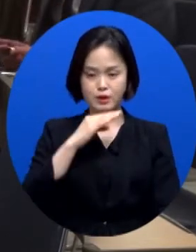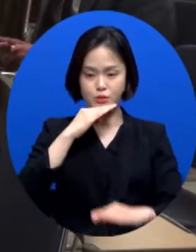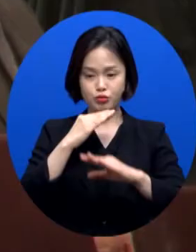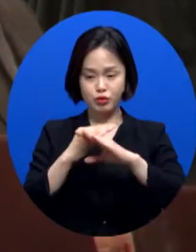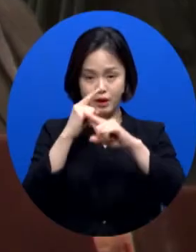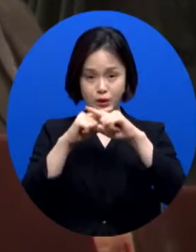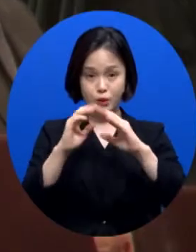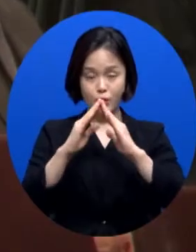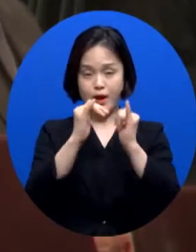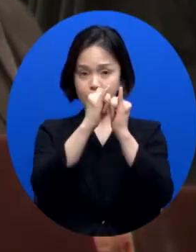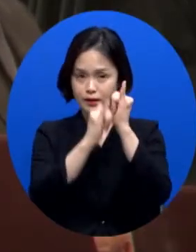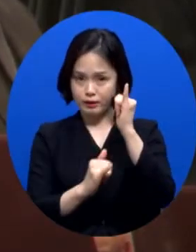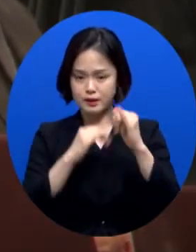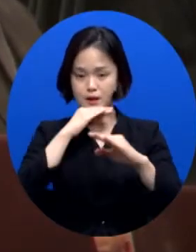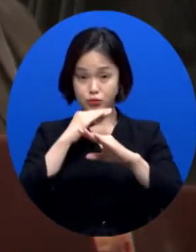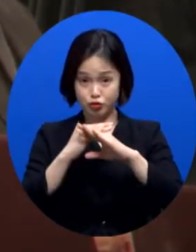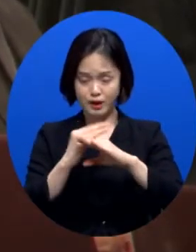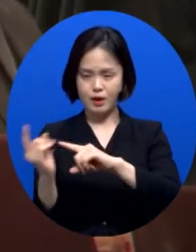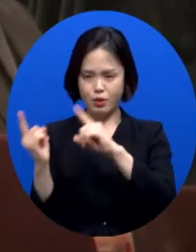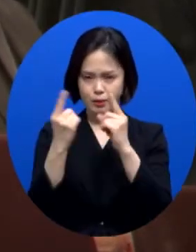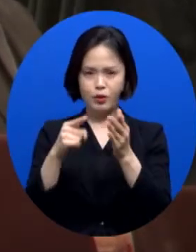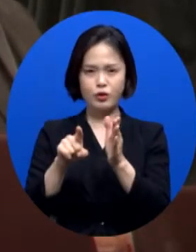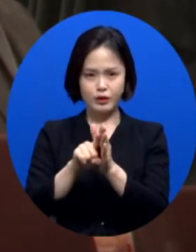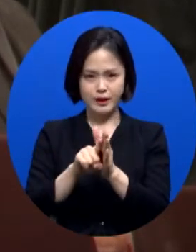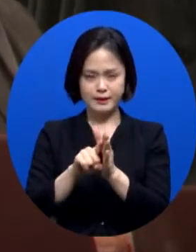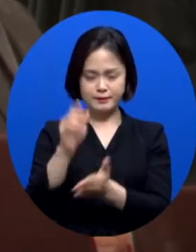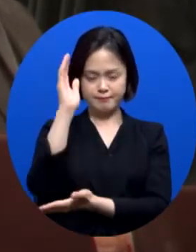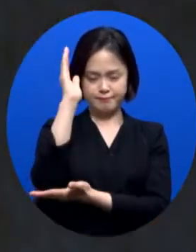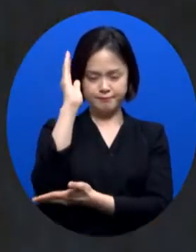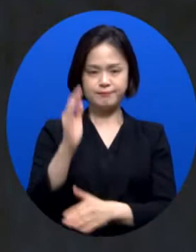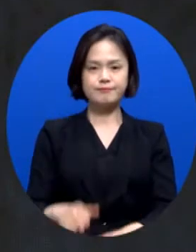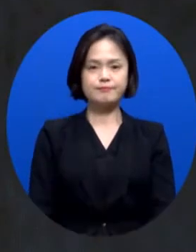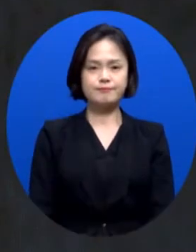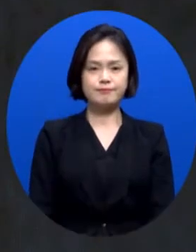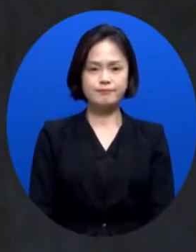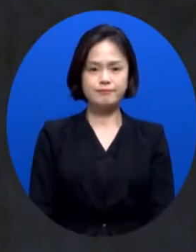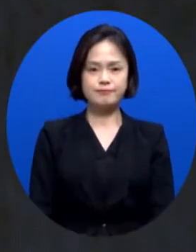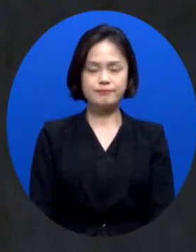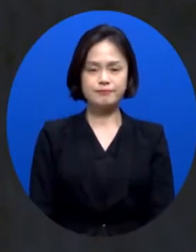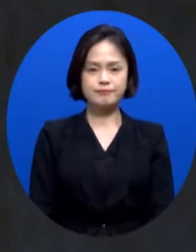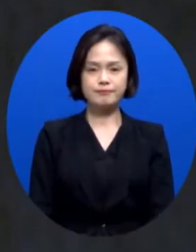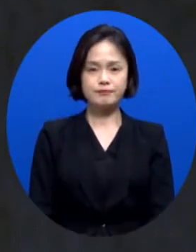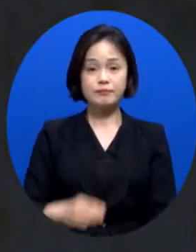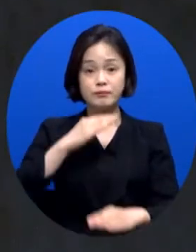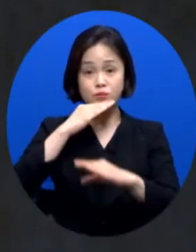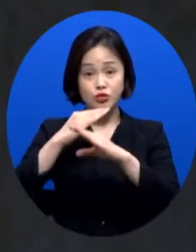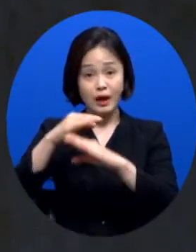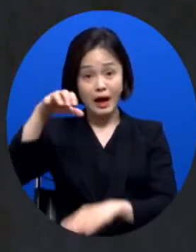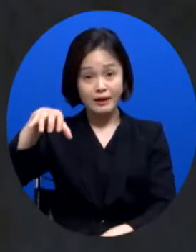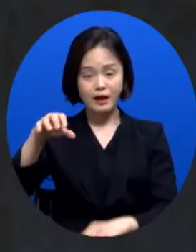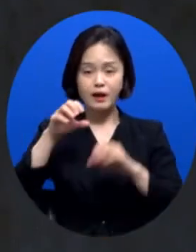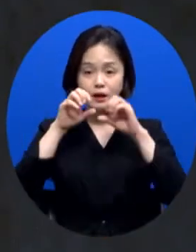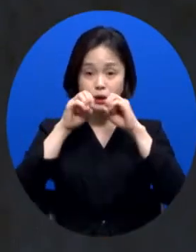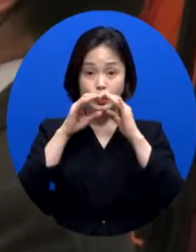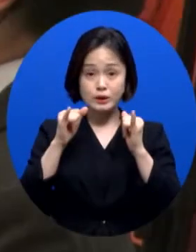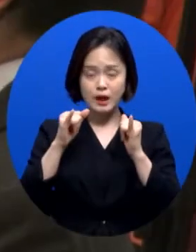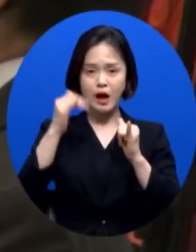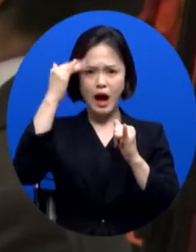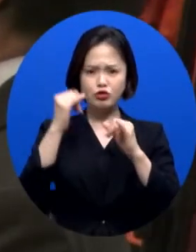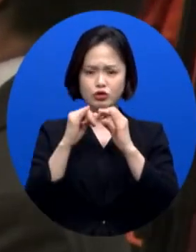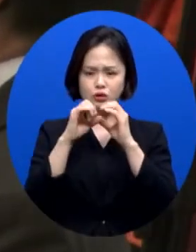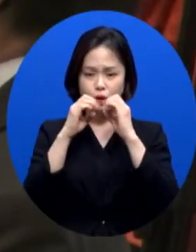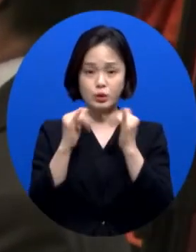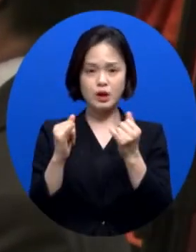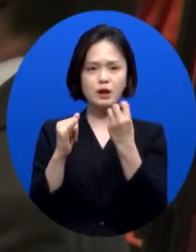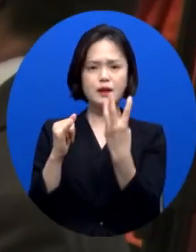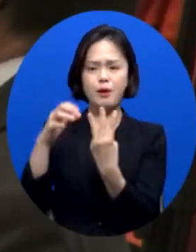위한 한국교회의 역할을 주제로 발제했습니다. 이와 함께 한복협은 북한에 억류돼 있는 선교사 3명의 석방을 위해